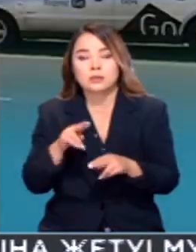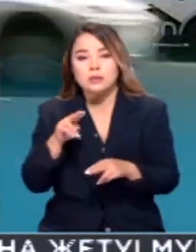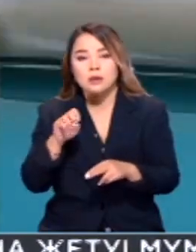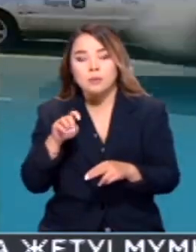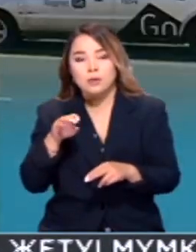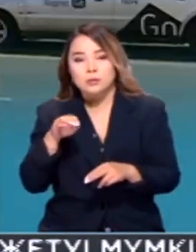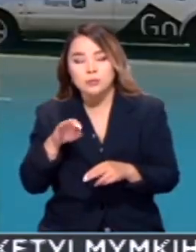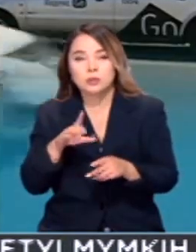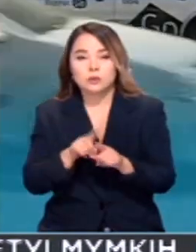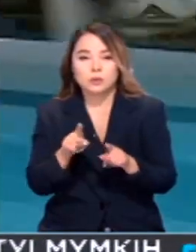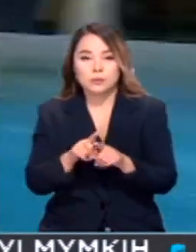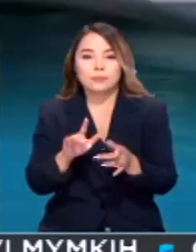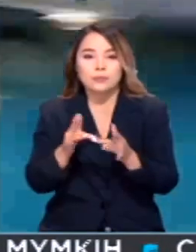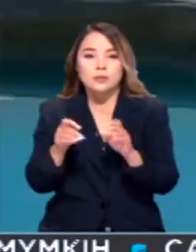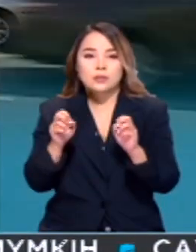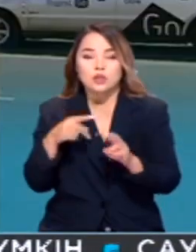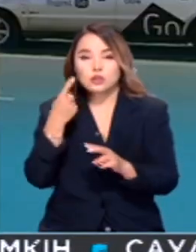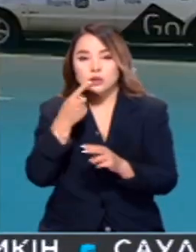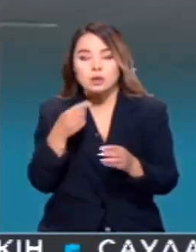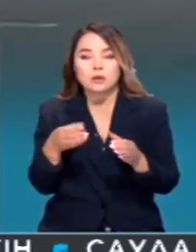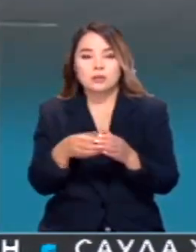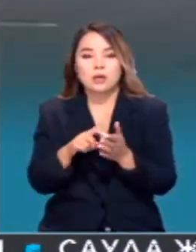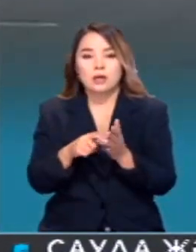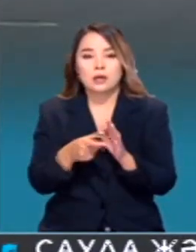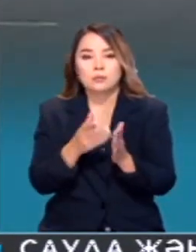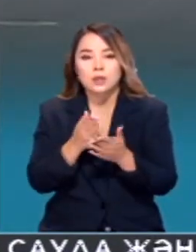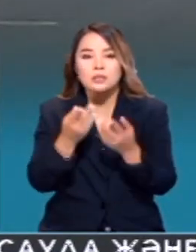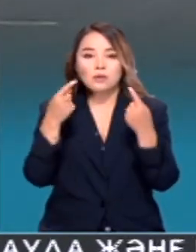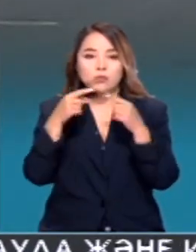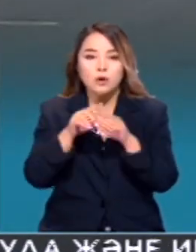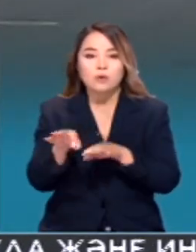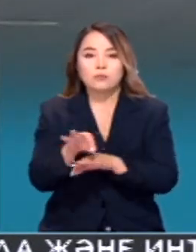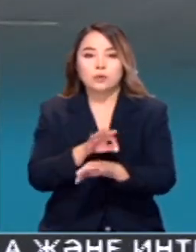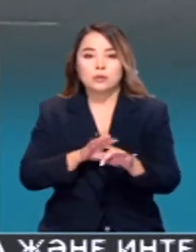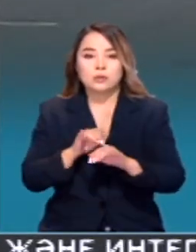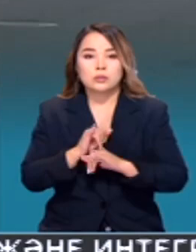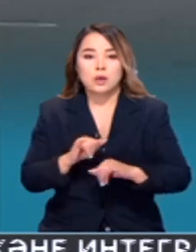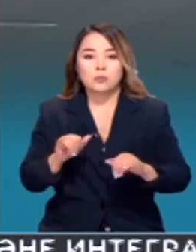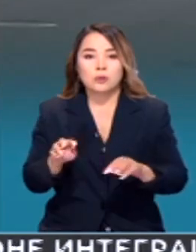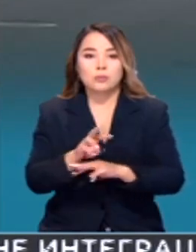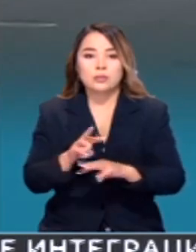секілді электронды үкіметтегі жеке кабинетте тұрады. Индустрия және инфрақұрылымдық даму